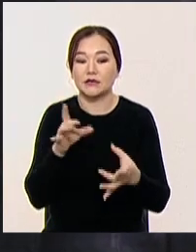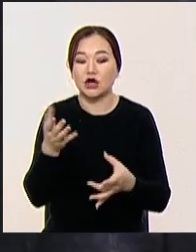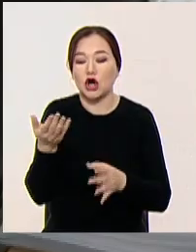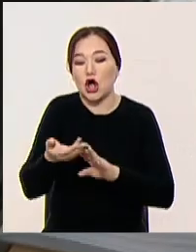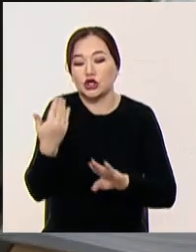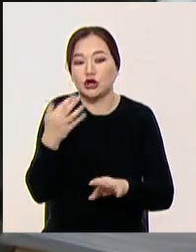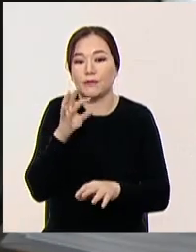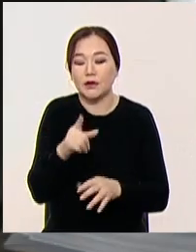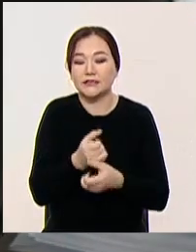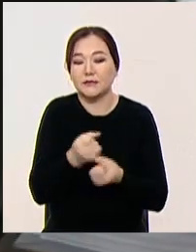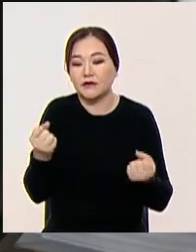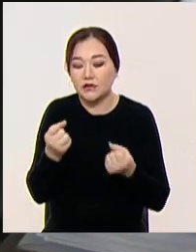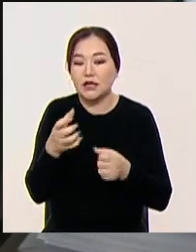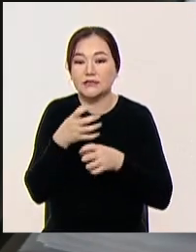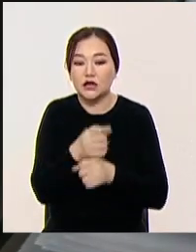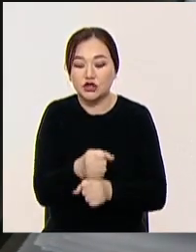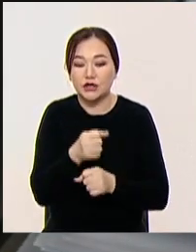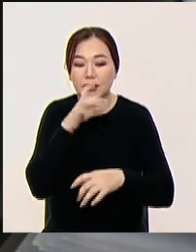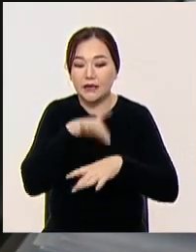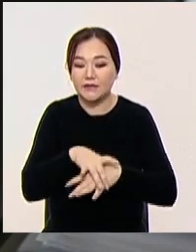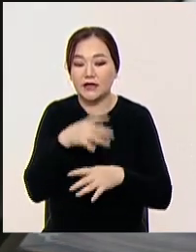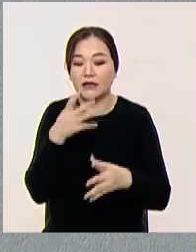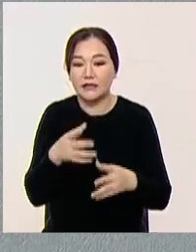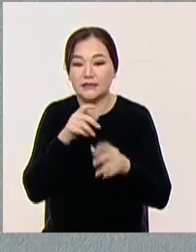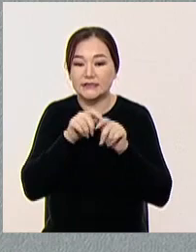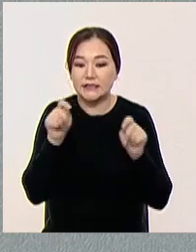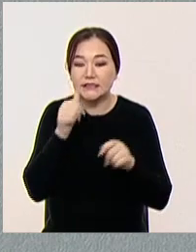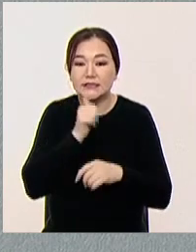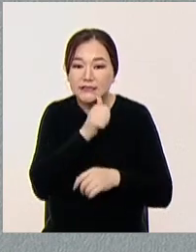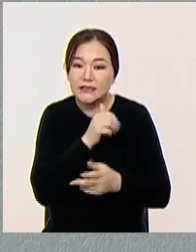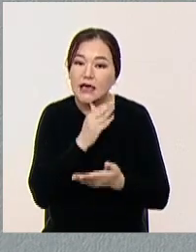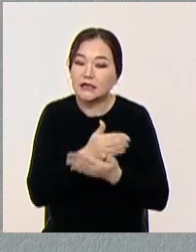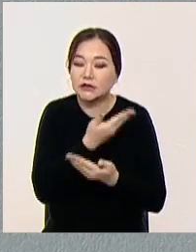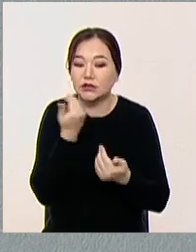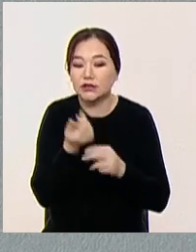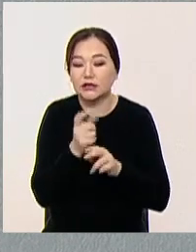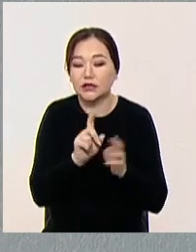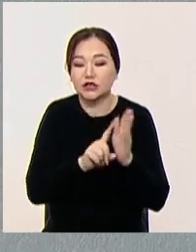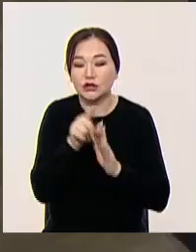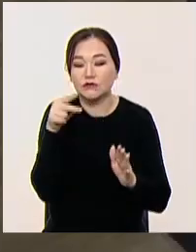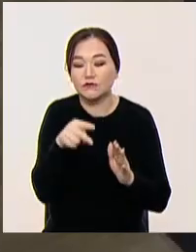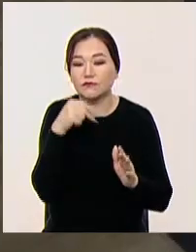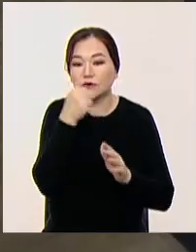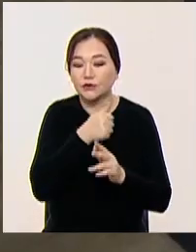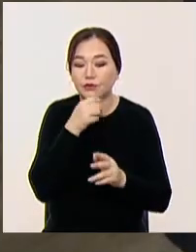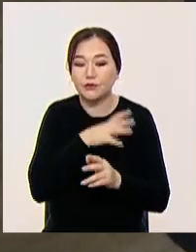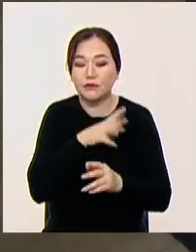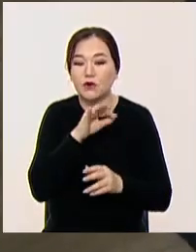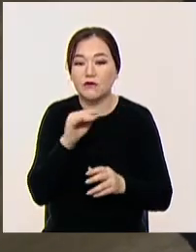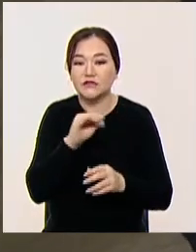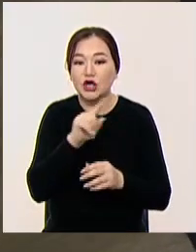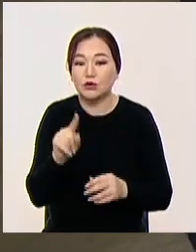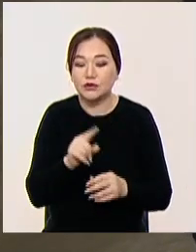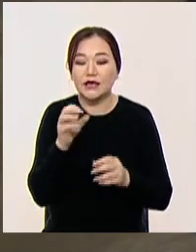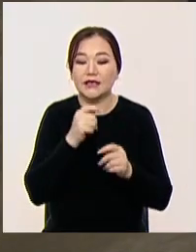раньше. Сокращения явные или скрытые на предприятиях «Арселора» проводились с начала 2000-х годов. В профсоюзе уверены, что таким